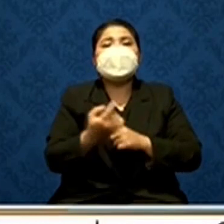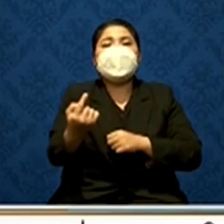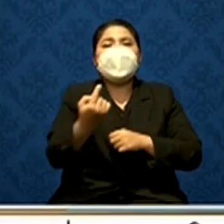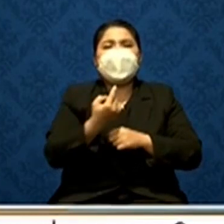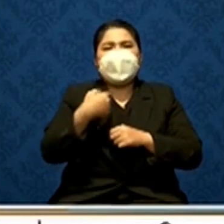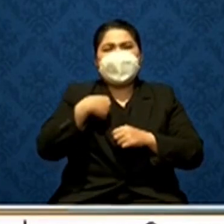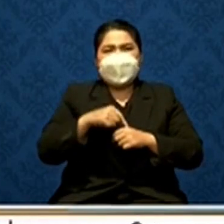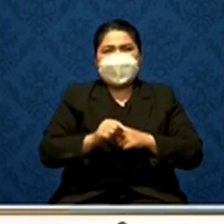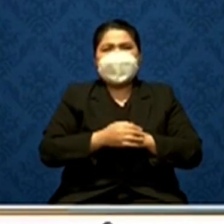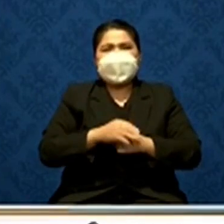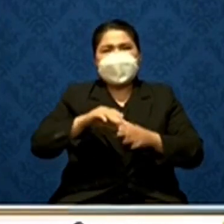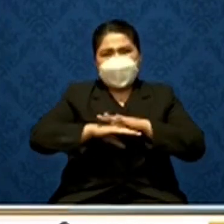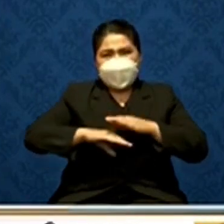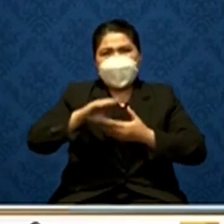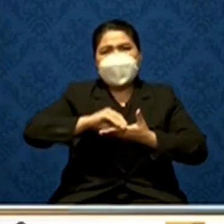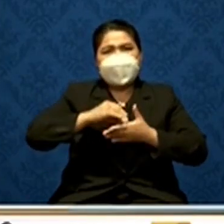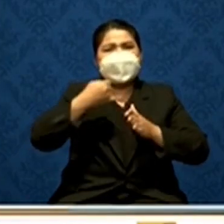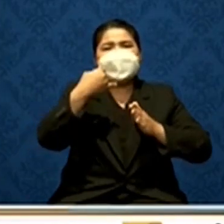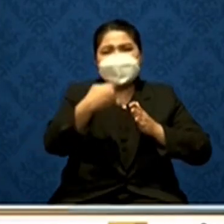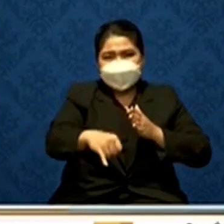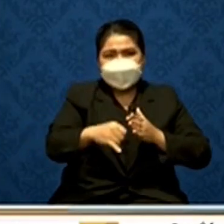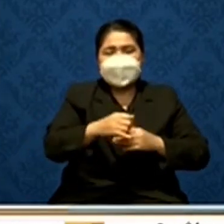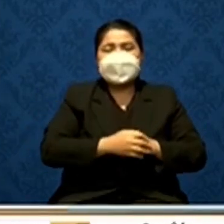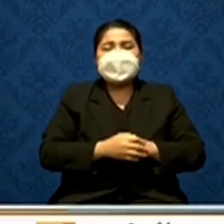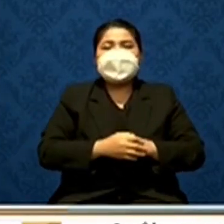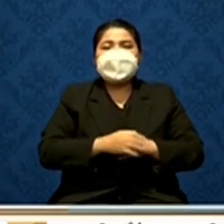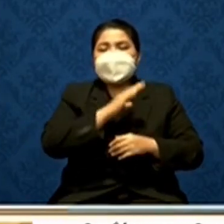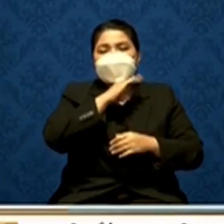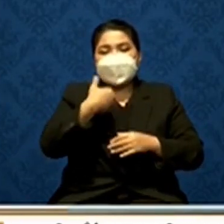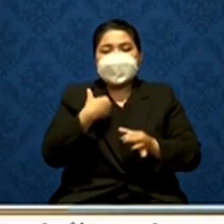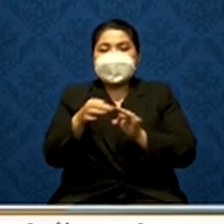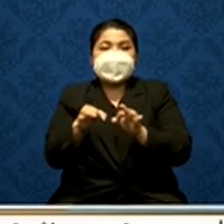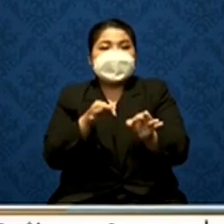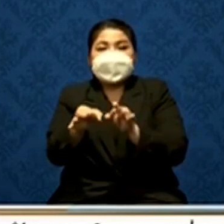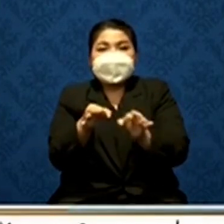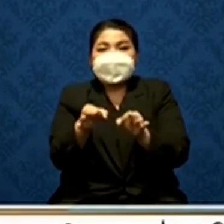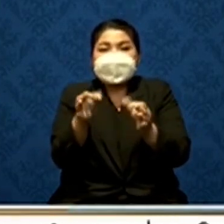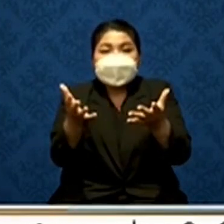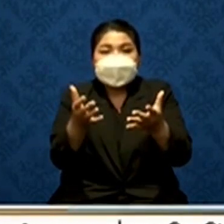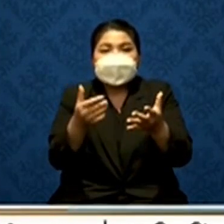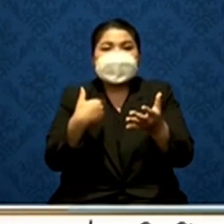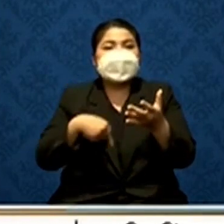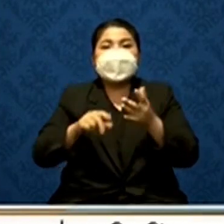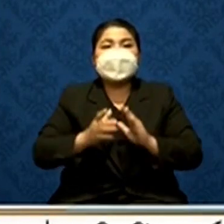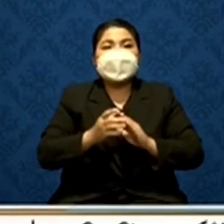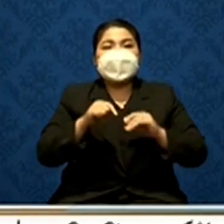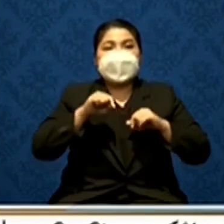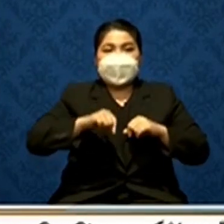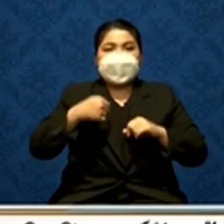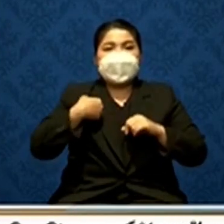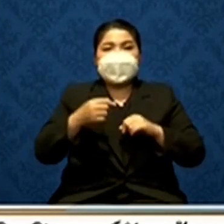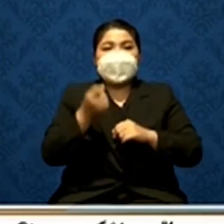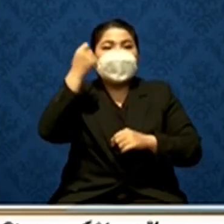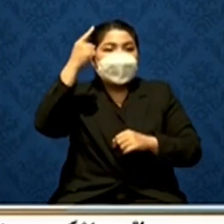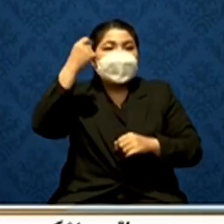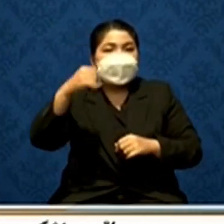ข้อมูนทผิจพทจิทั้งหมดหากปลอยไว้ไม่ชยแจงสพานี้ก็จะเค้ใจผิดวามีการทุจ enqu Vader